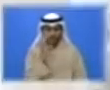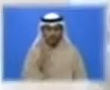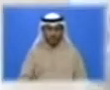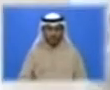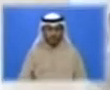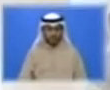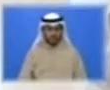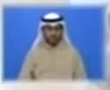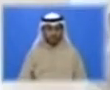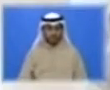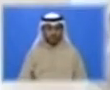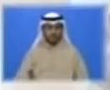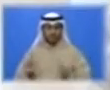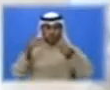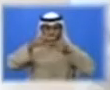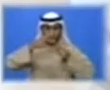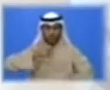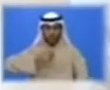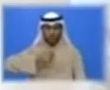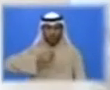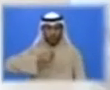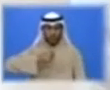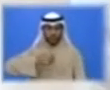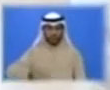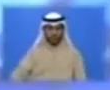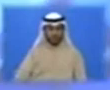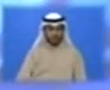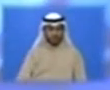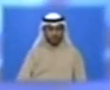المقبل. خالد الكندري، تلفزيون دولة الكويت.